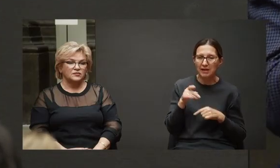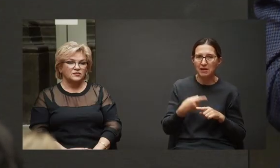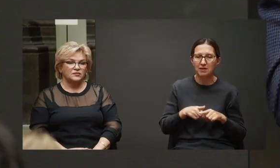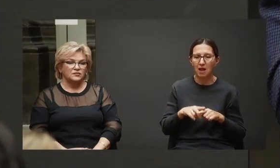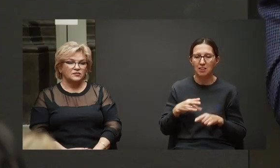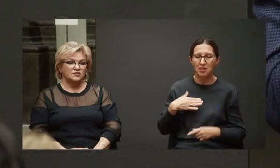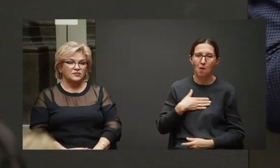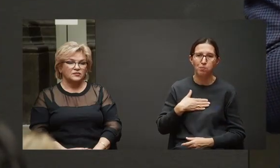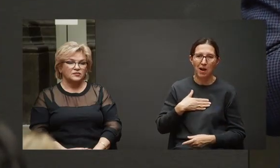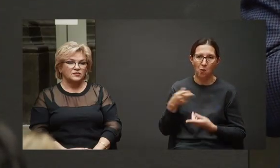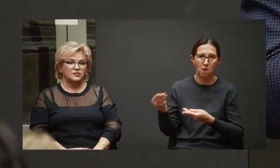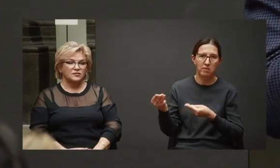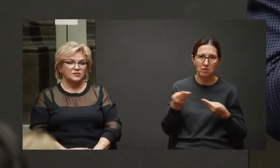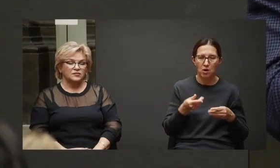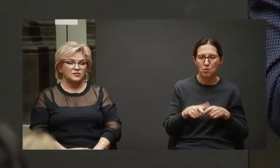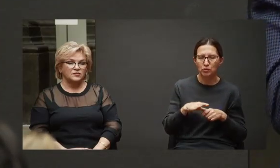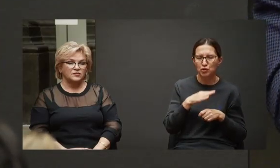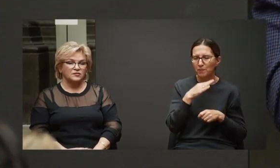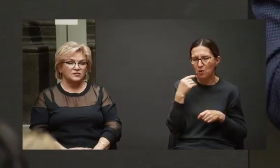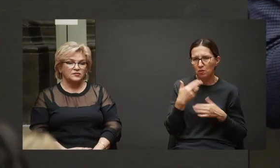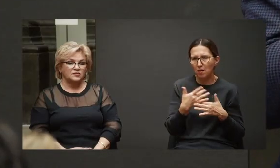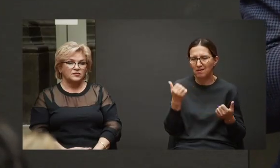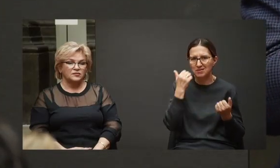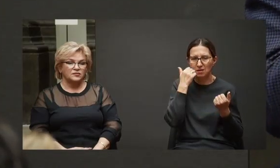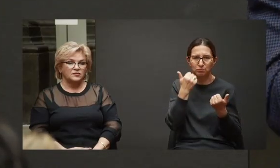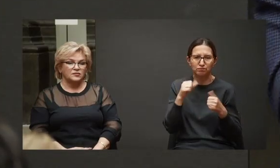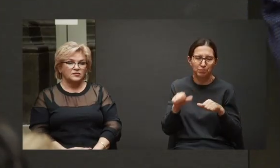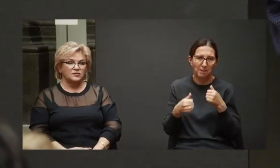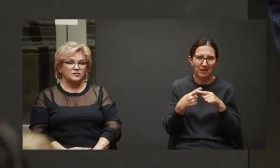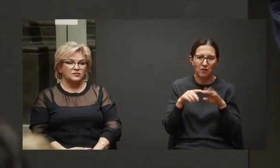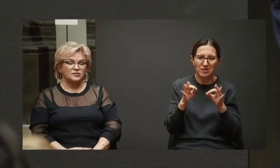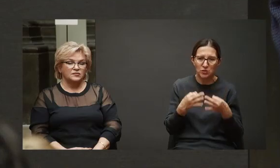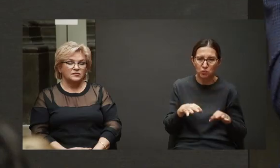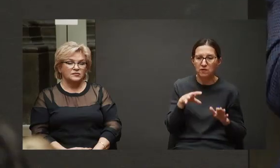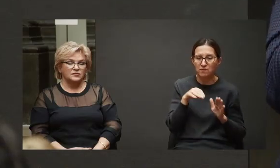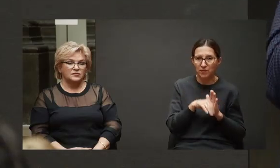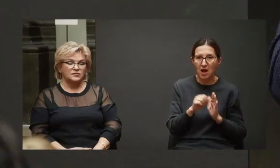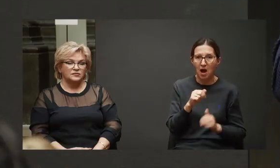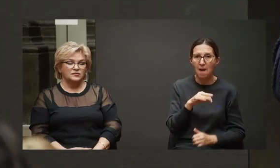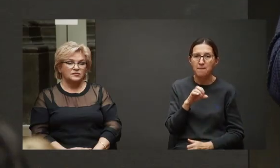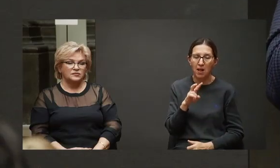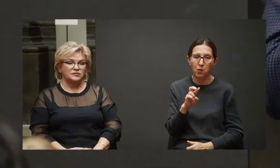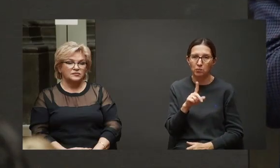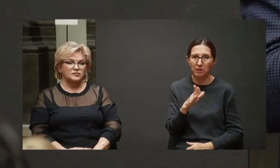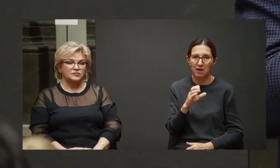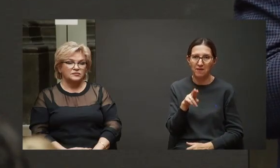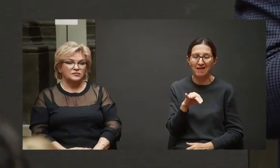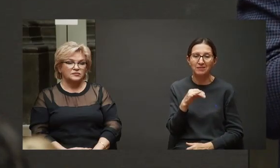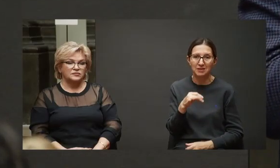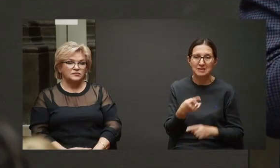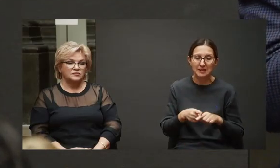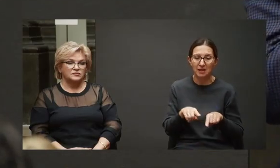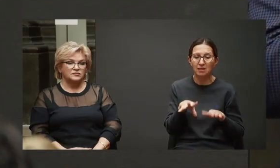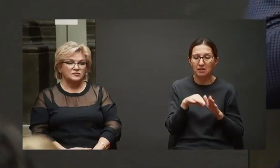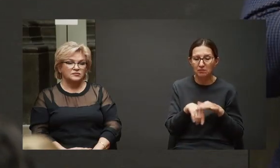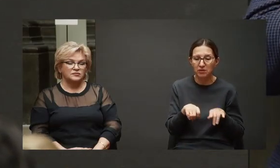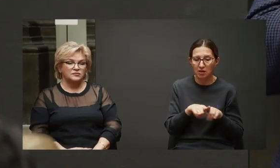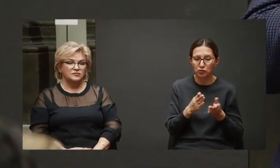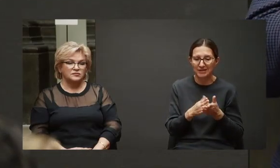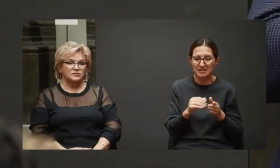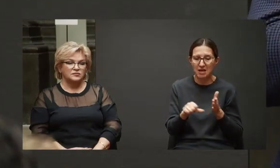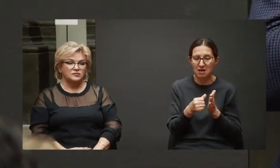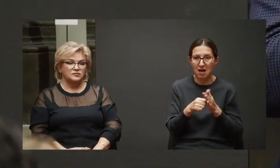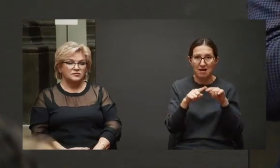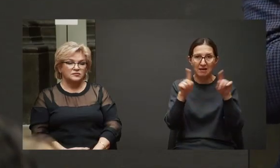из Италии, как известно, очень много памятников искусства, включая Бельведерского Аполлона и Лаокоона. И есть гравюра, где Бонапарт, вот такой